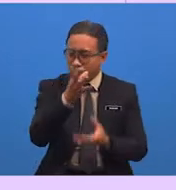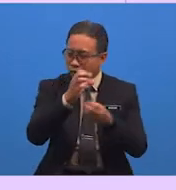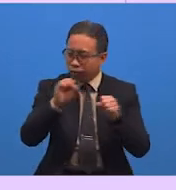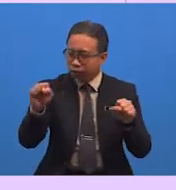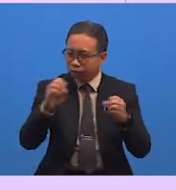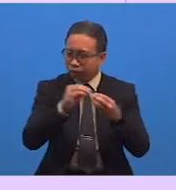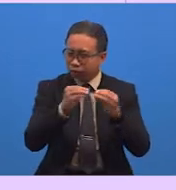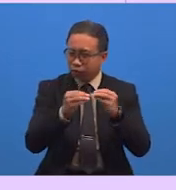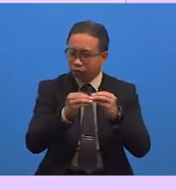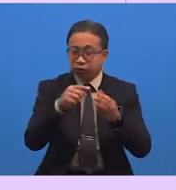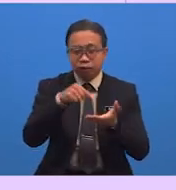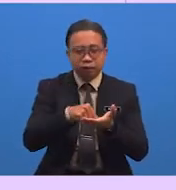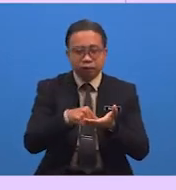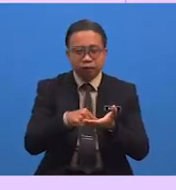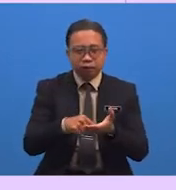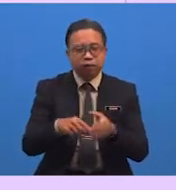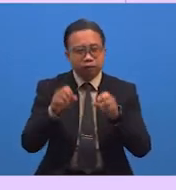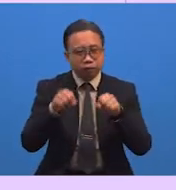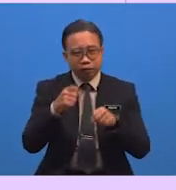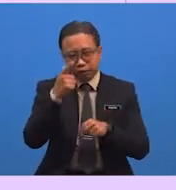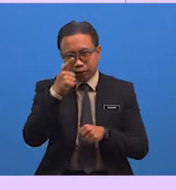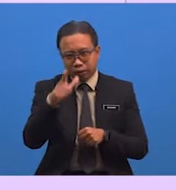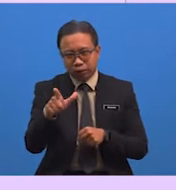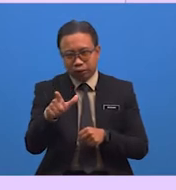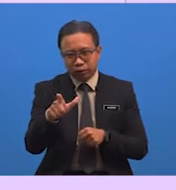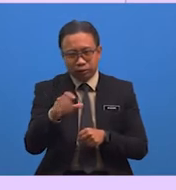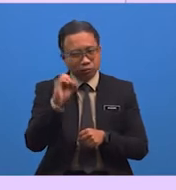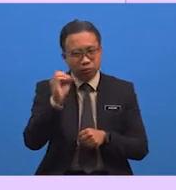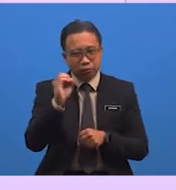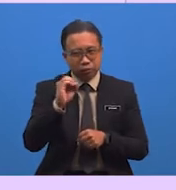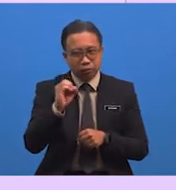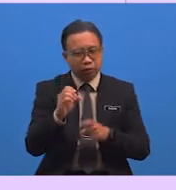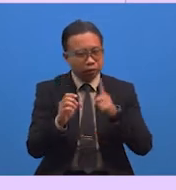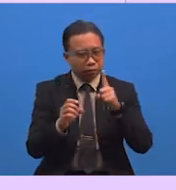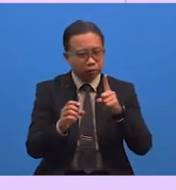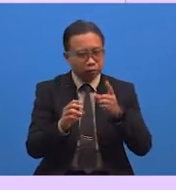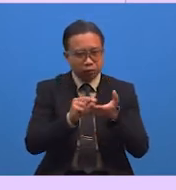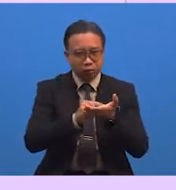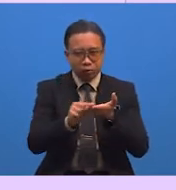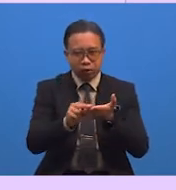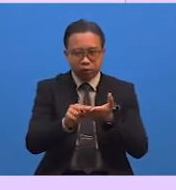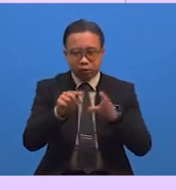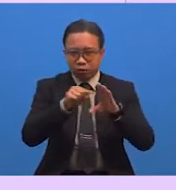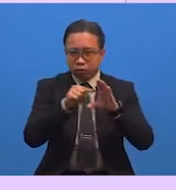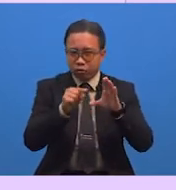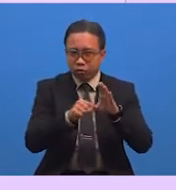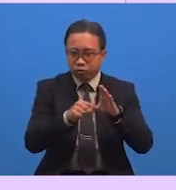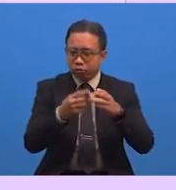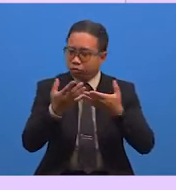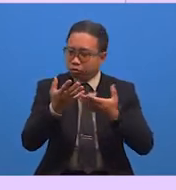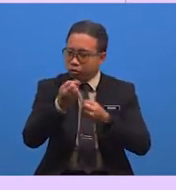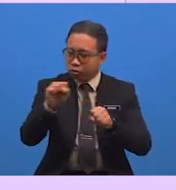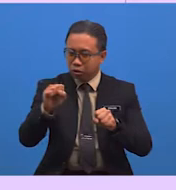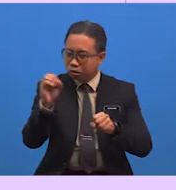menyelesaikan soalan seperti ini, kita dapat lihat bahawa tiada satu pun nilai sudut yang telah